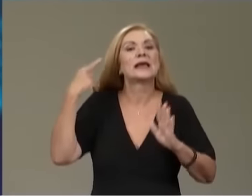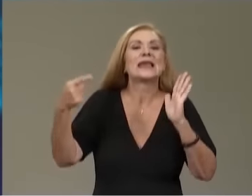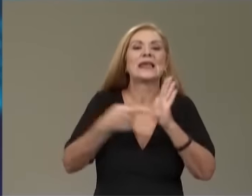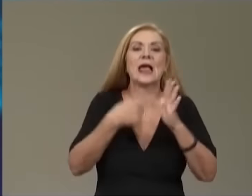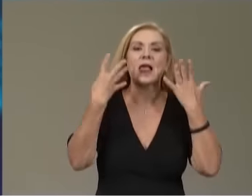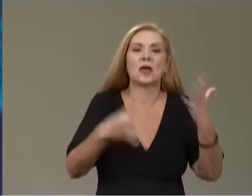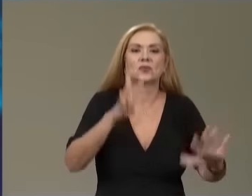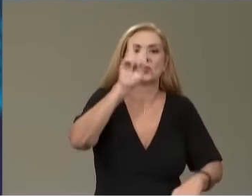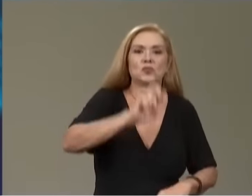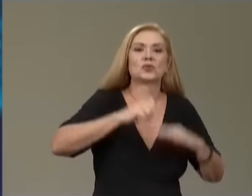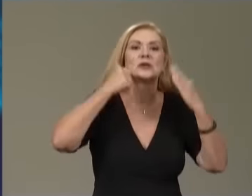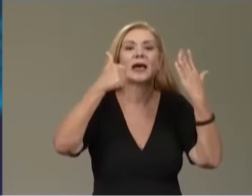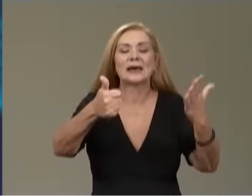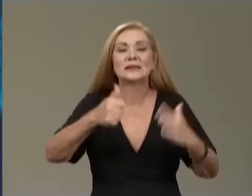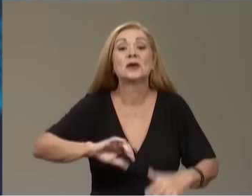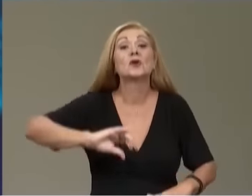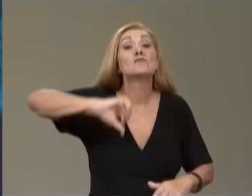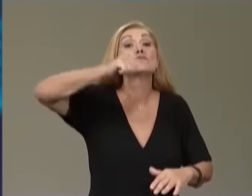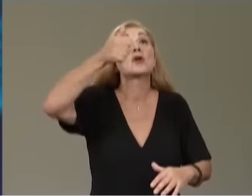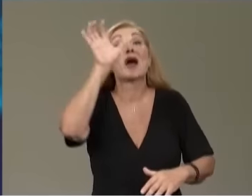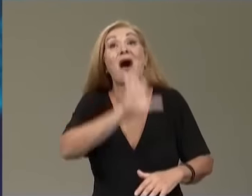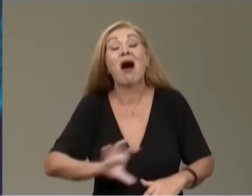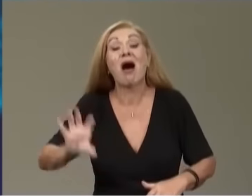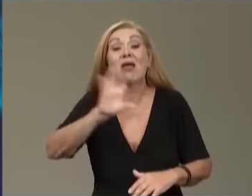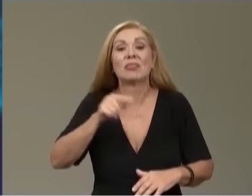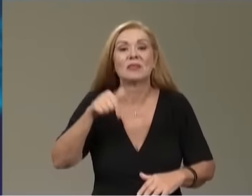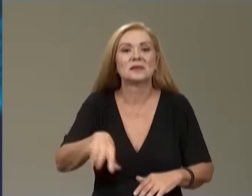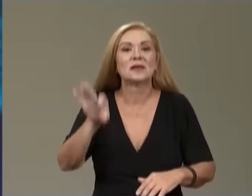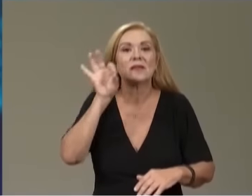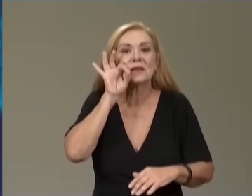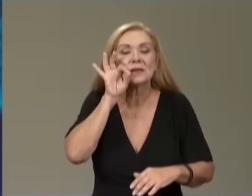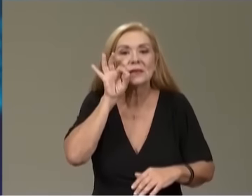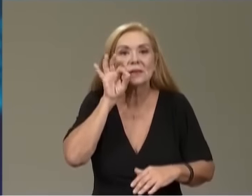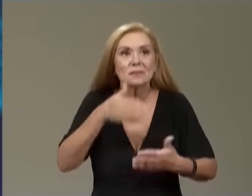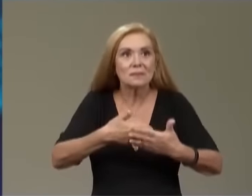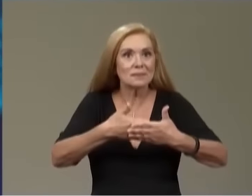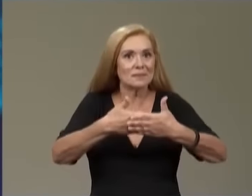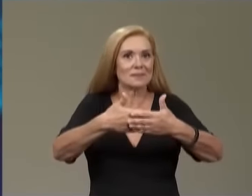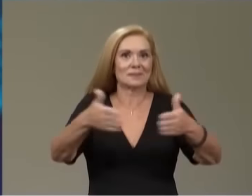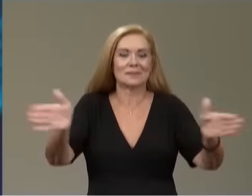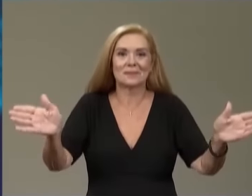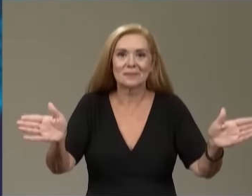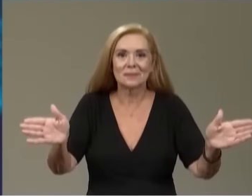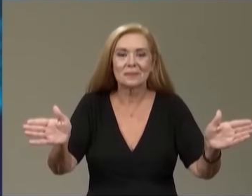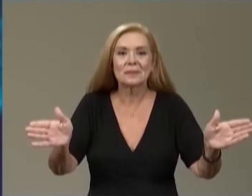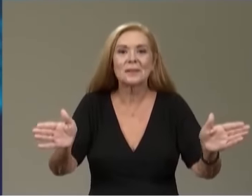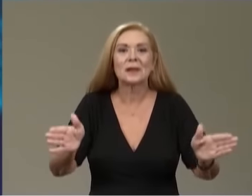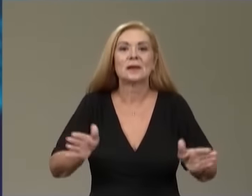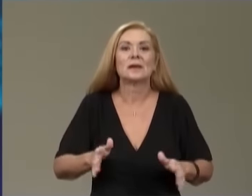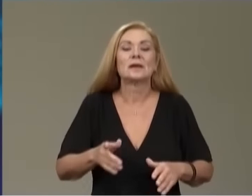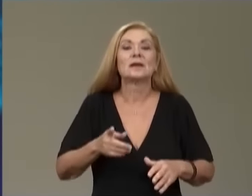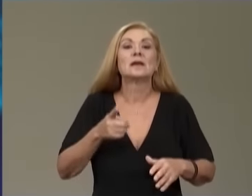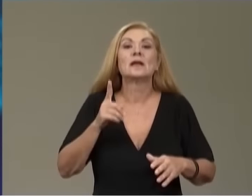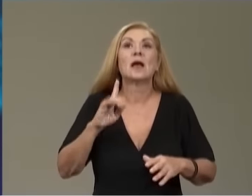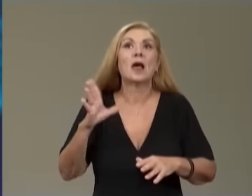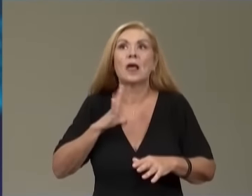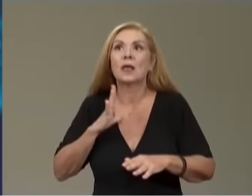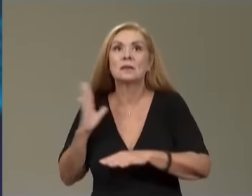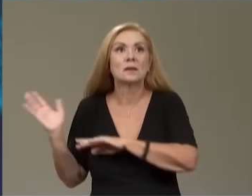1926 η πρώτη έκθεση Θεσσαλονίκης άνοιγε τις πύλες της, δύσκολα οι επισκέπτες